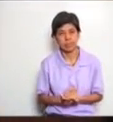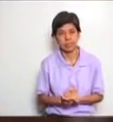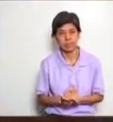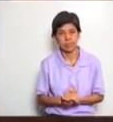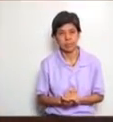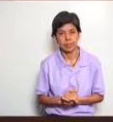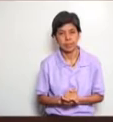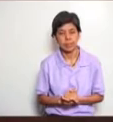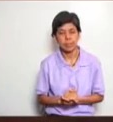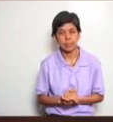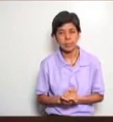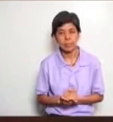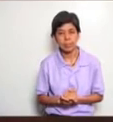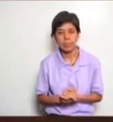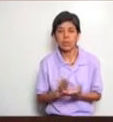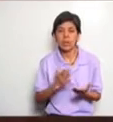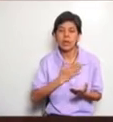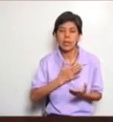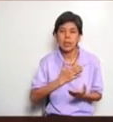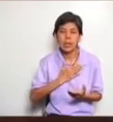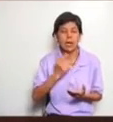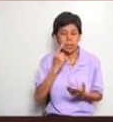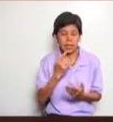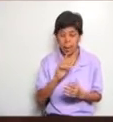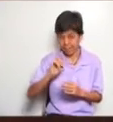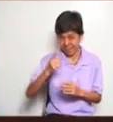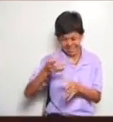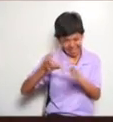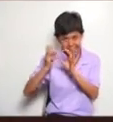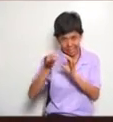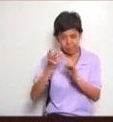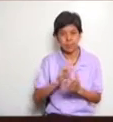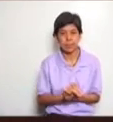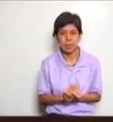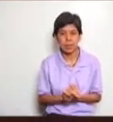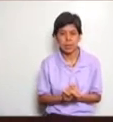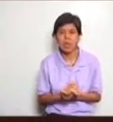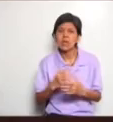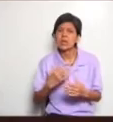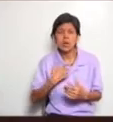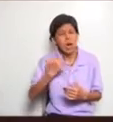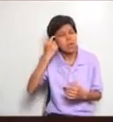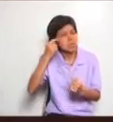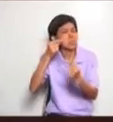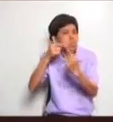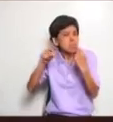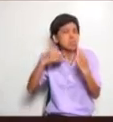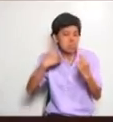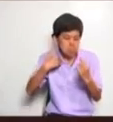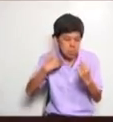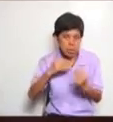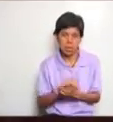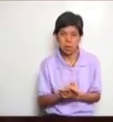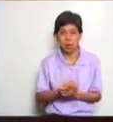ัคันนี้ความกใจผิด ขอกมาอทีนึนิดความจะเข้าใจผิดกคือ